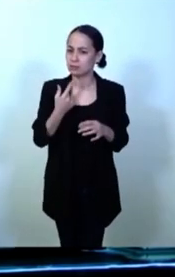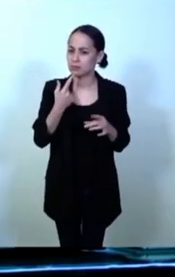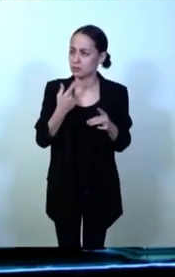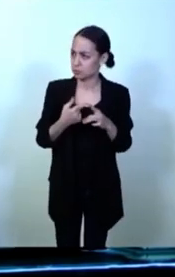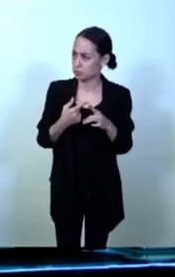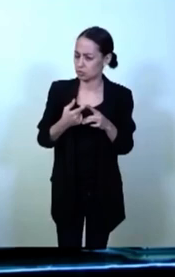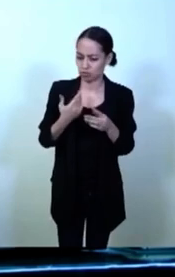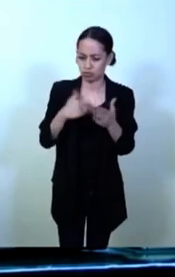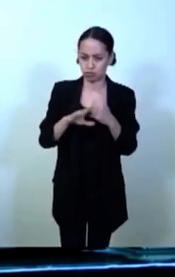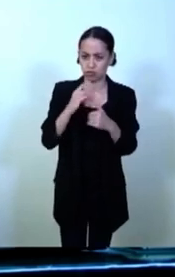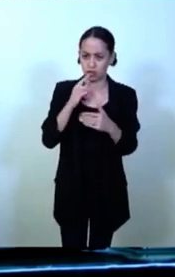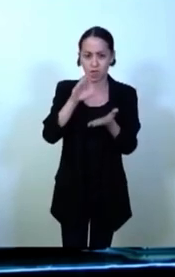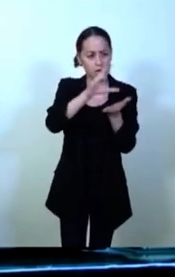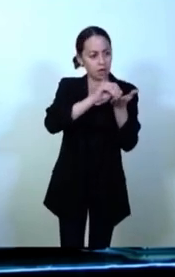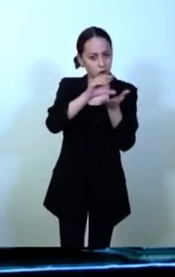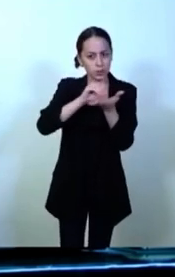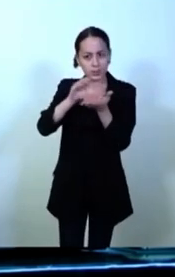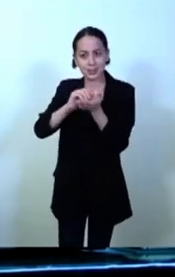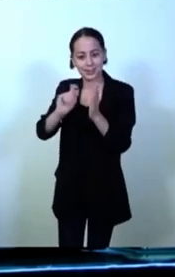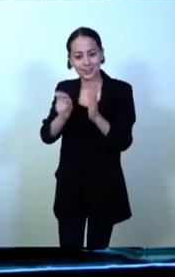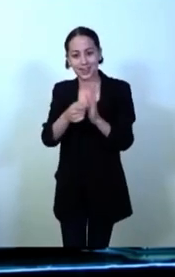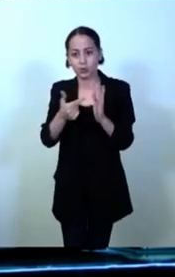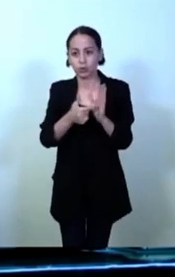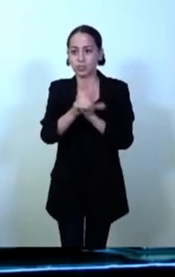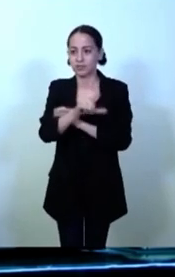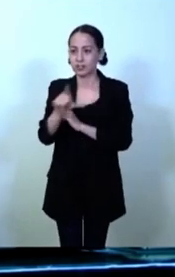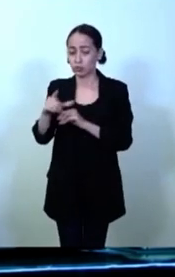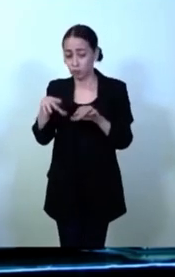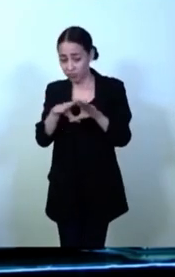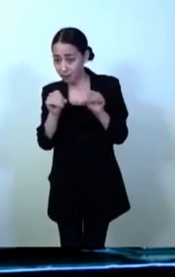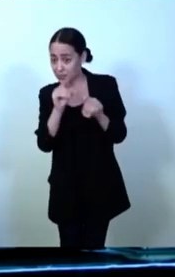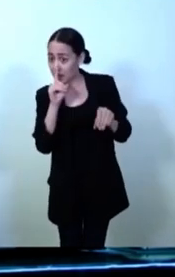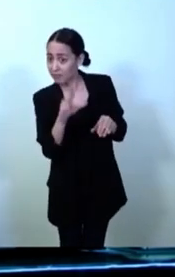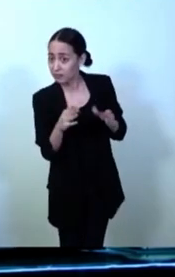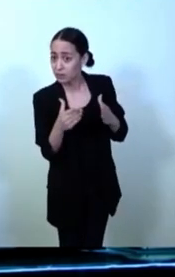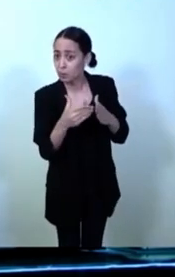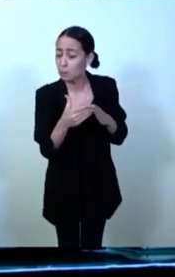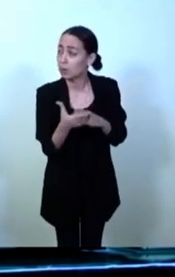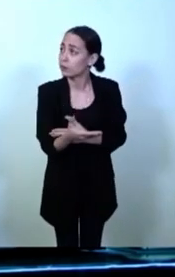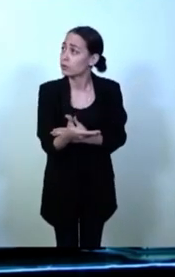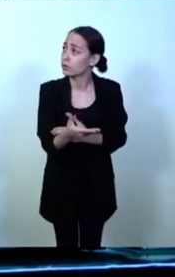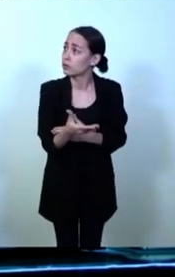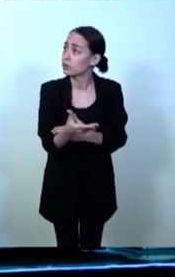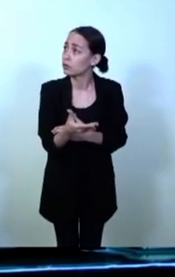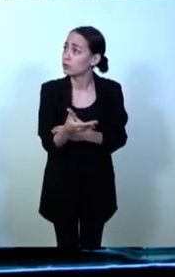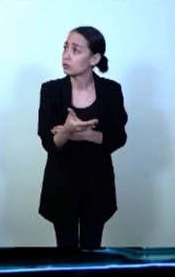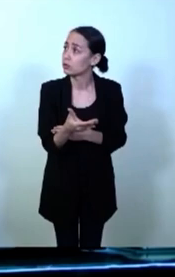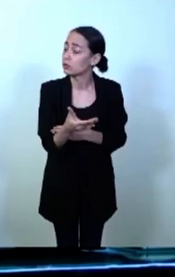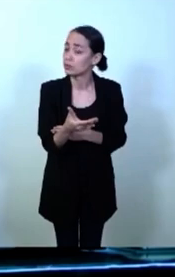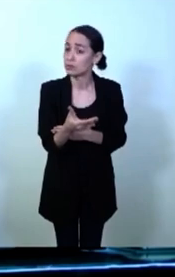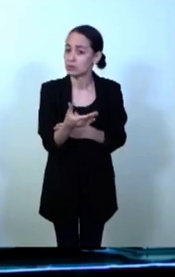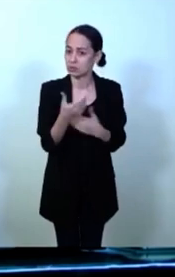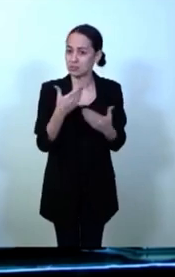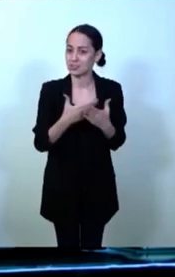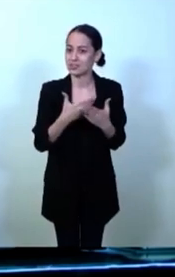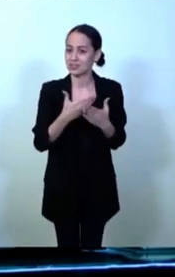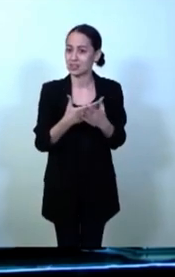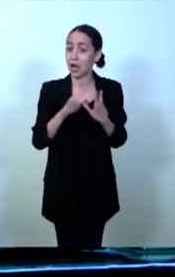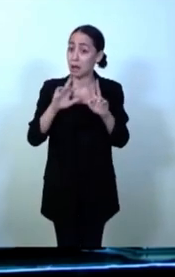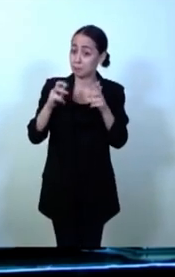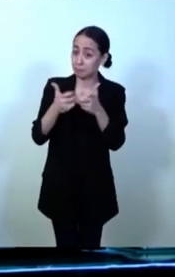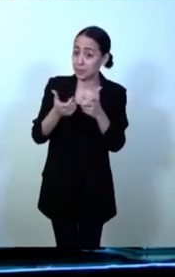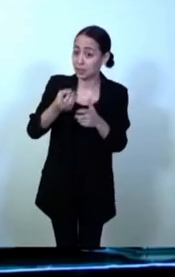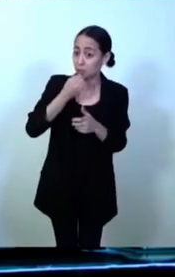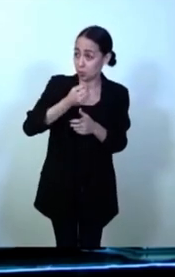2022. Les familles seront-elles consultées? Pouvez-vous nous indiquer quelles seront les répercussions, notamment sur le prix des